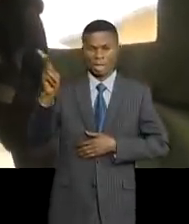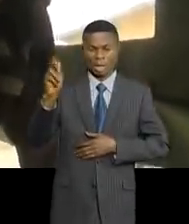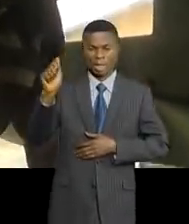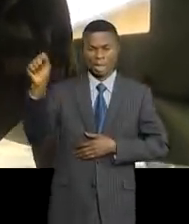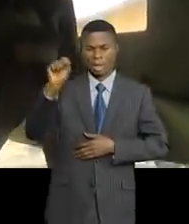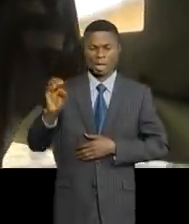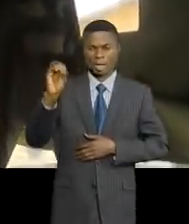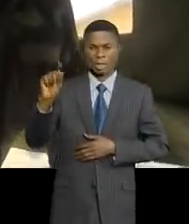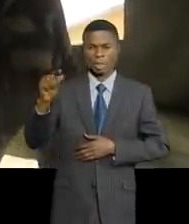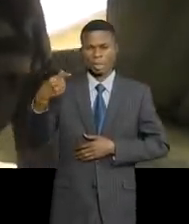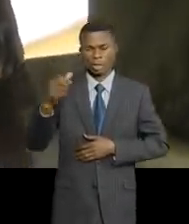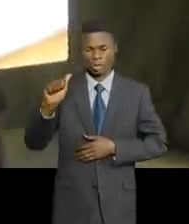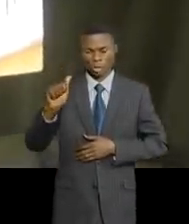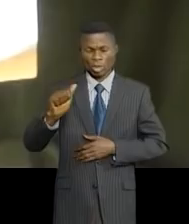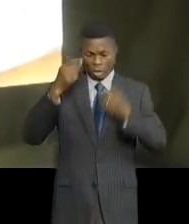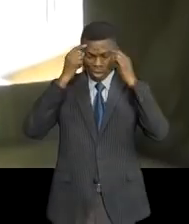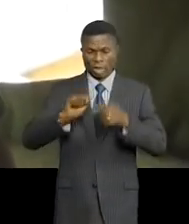a décidé de se rendre